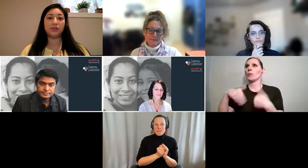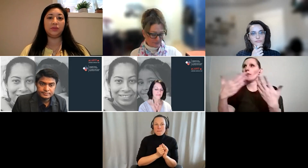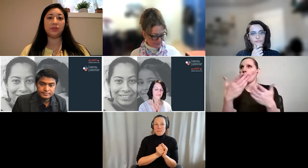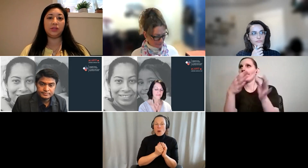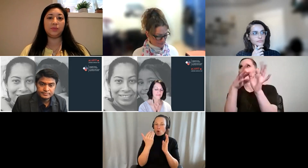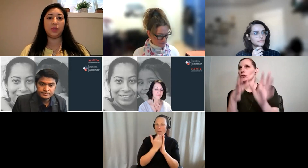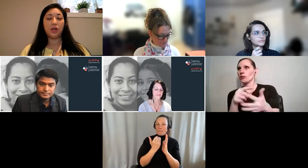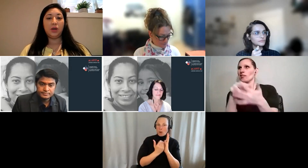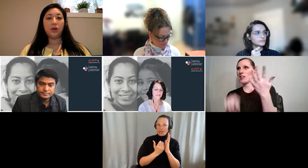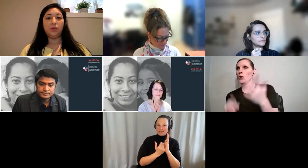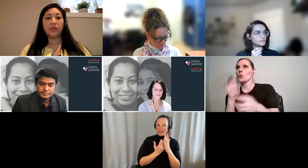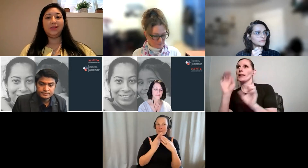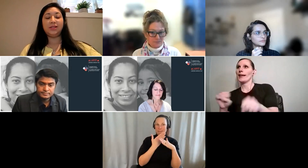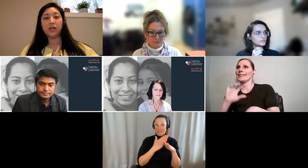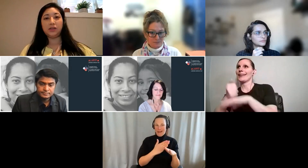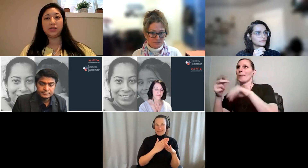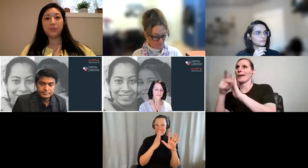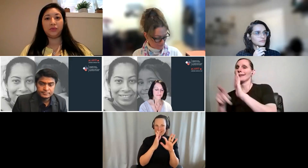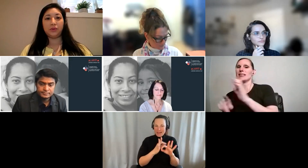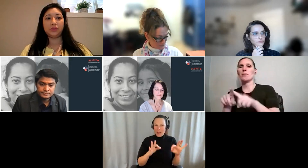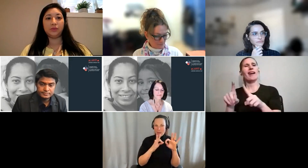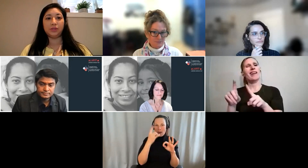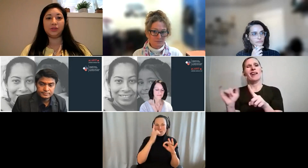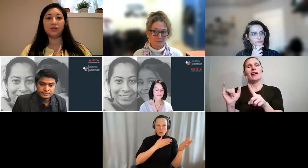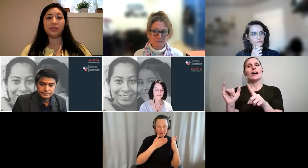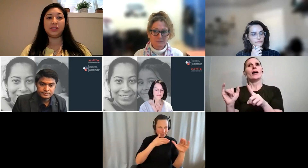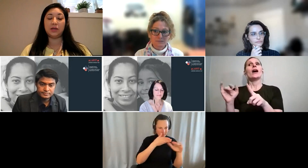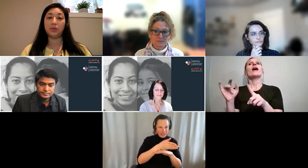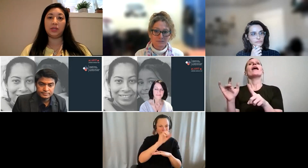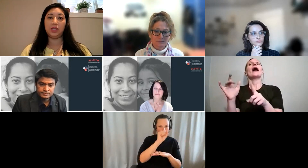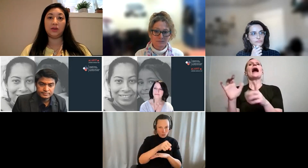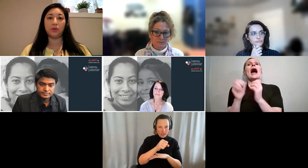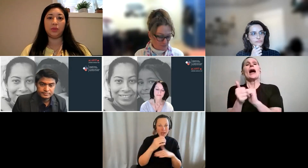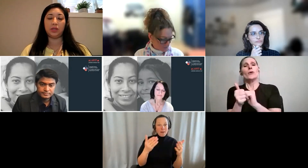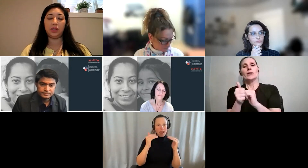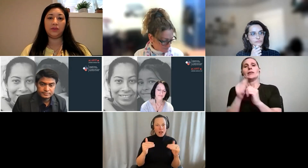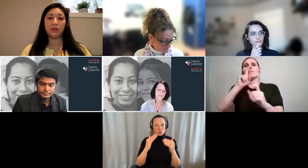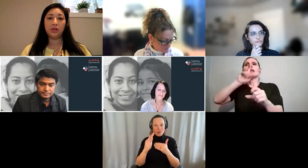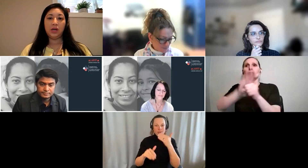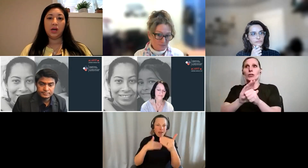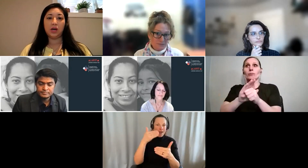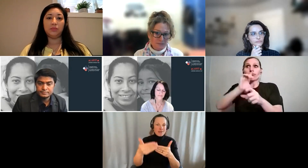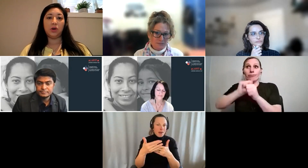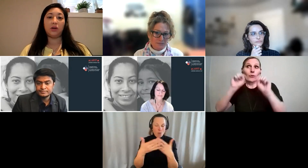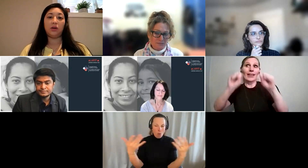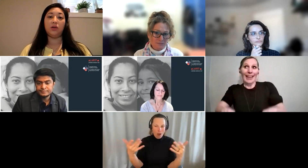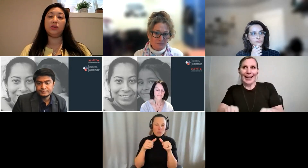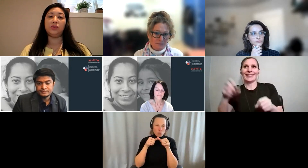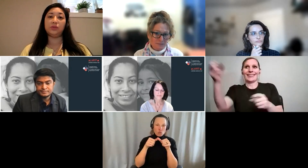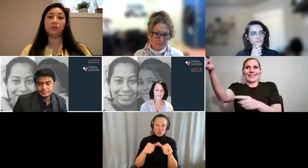avoir accès aux différents services, mais ensuite, on a besoin de prendre un pas de plus pour assurer que la durabilité et que ce